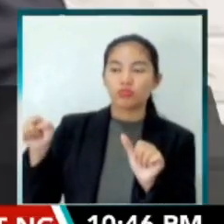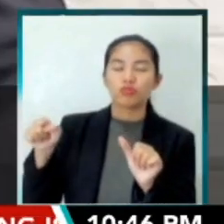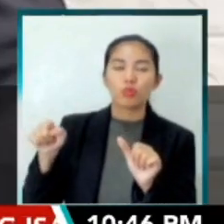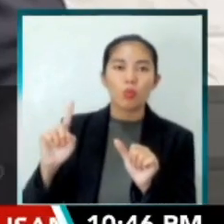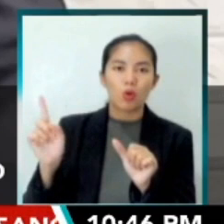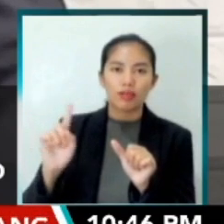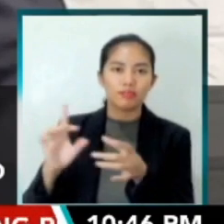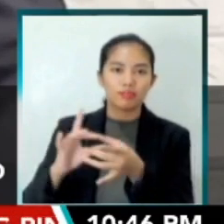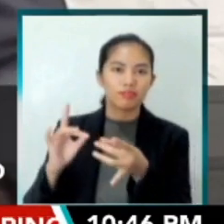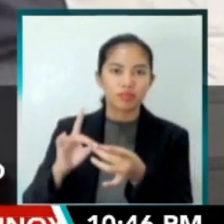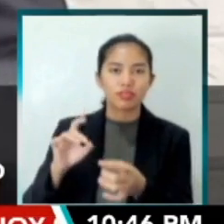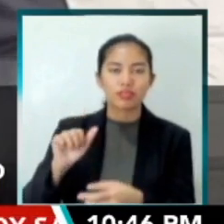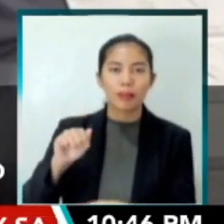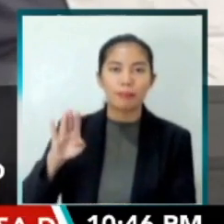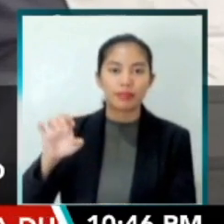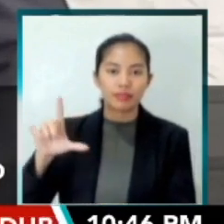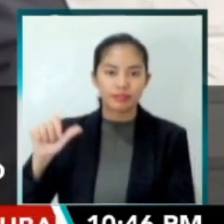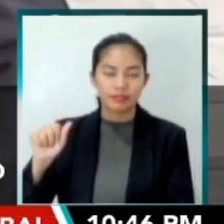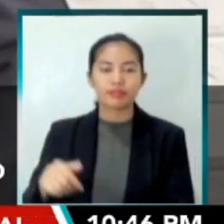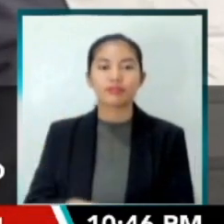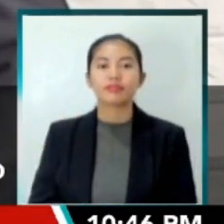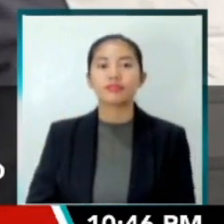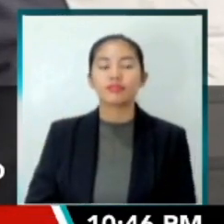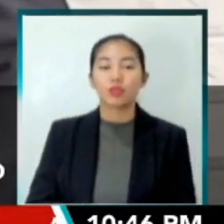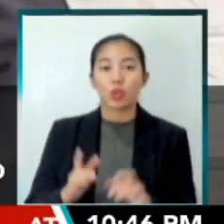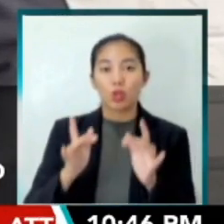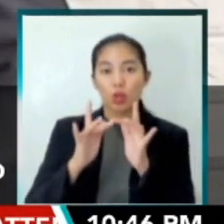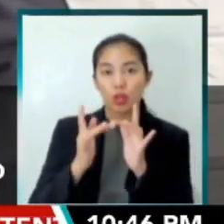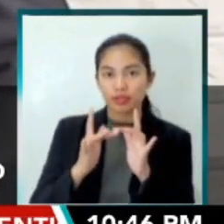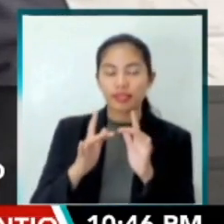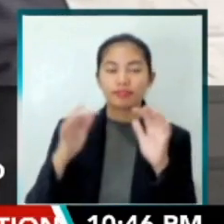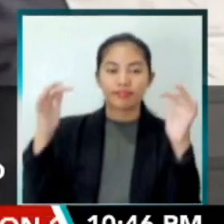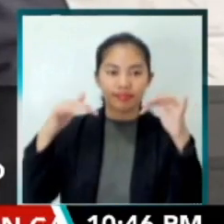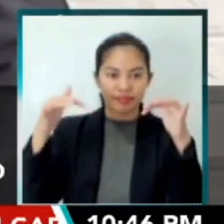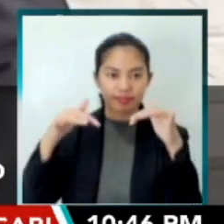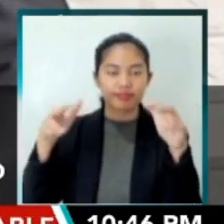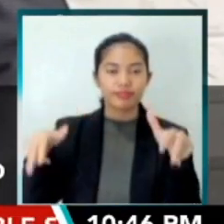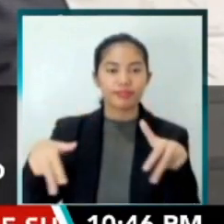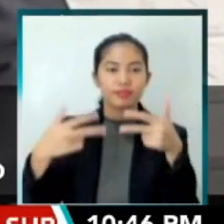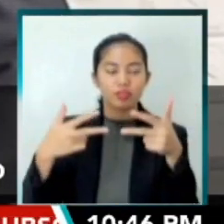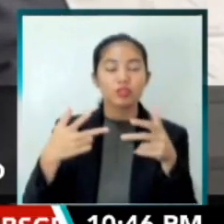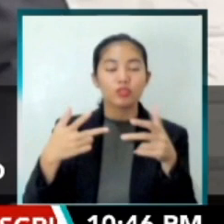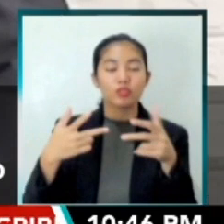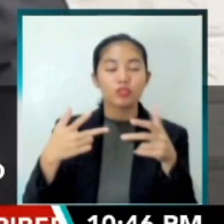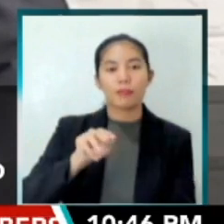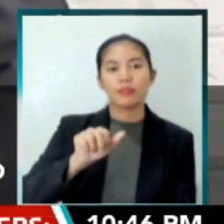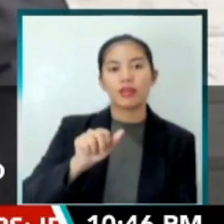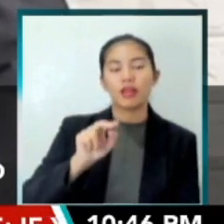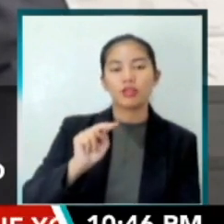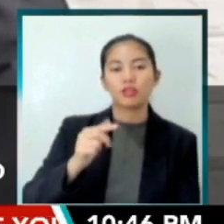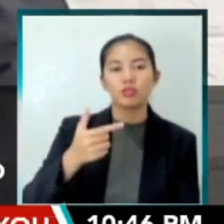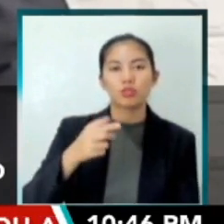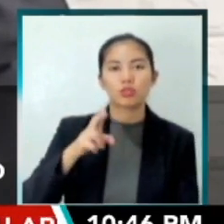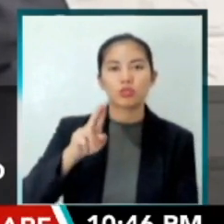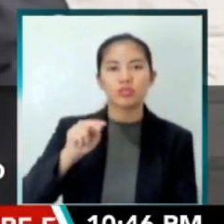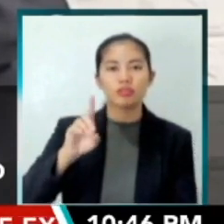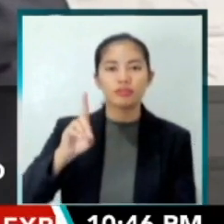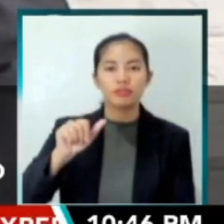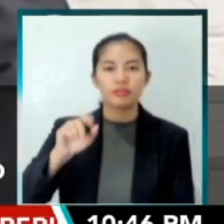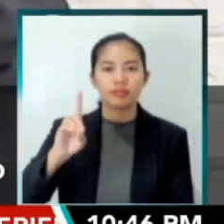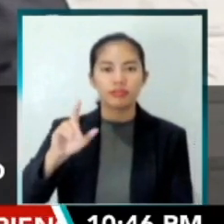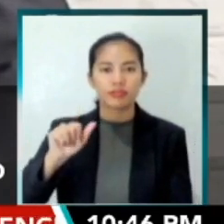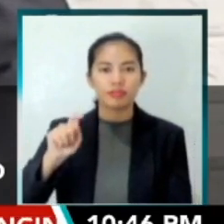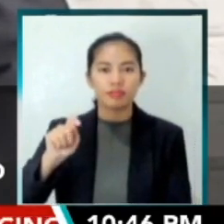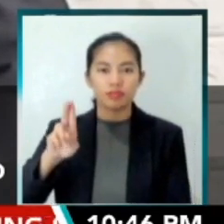naman sa e-rally ng COMELEC si presidential candidate Faisal Mangondato ngayong araw. Bilang nakapagtapos ng kursong